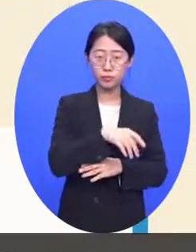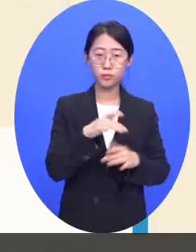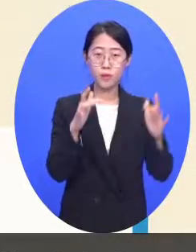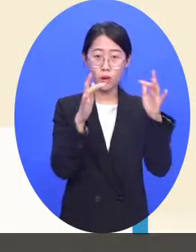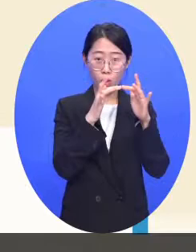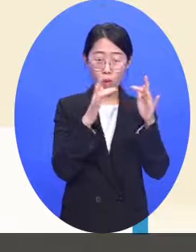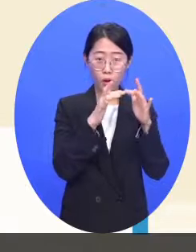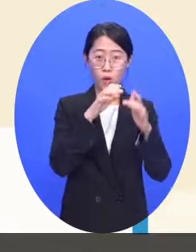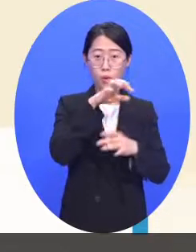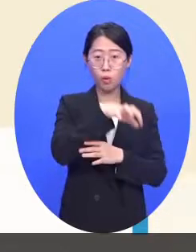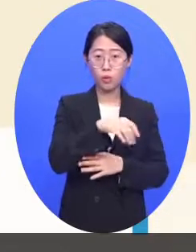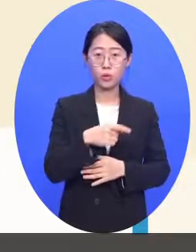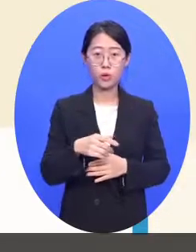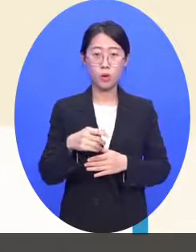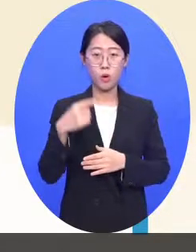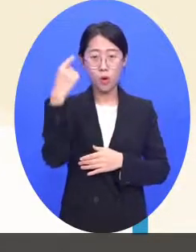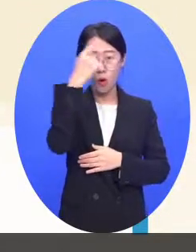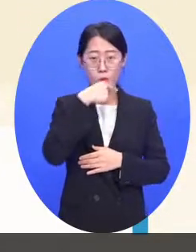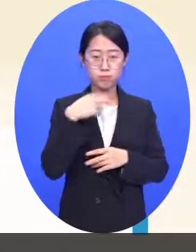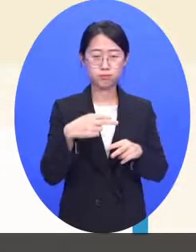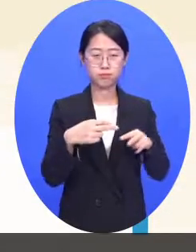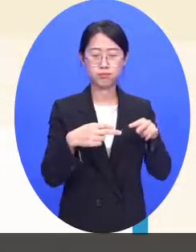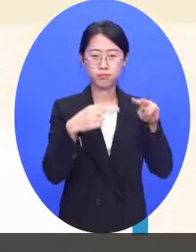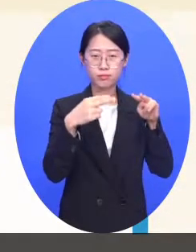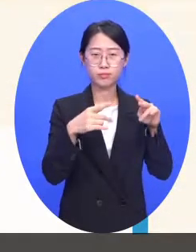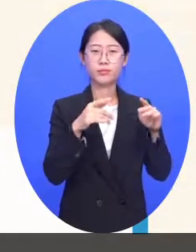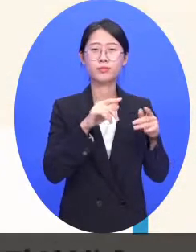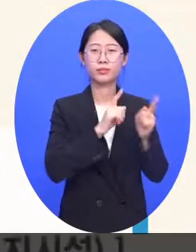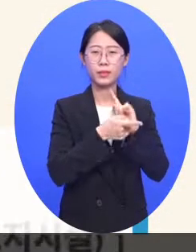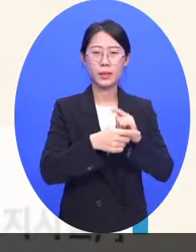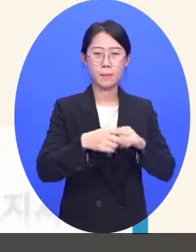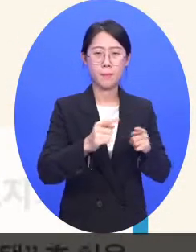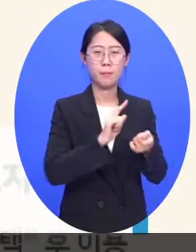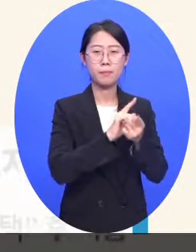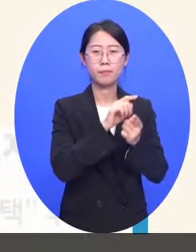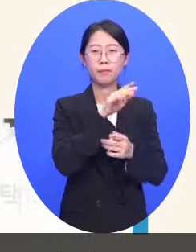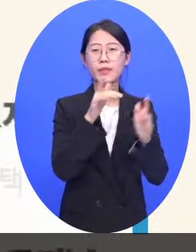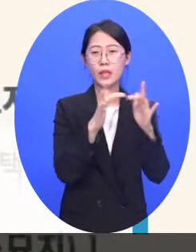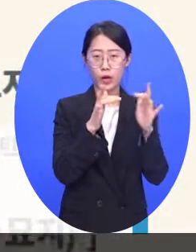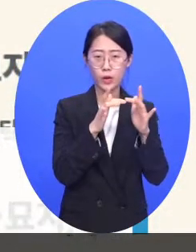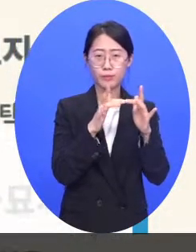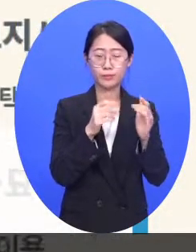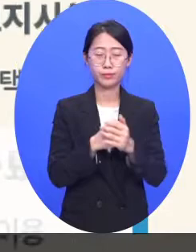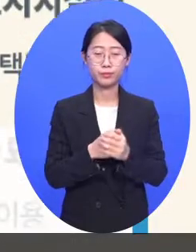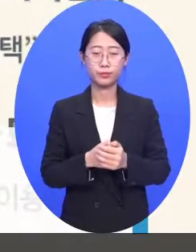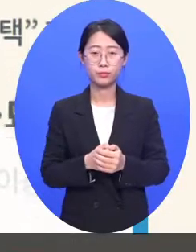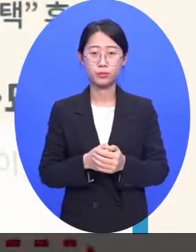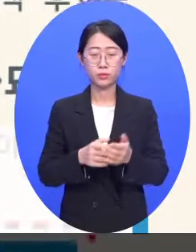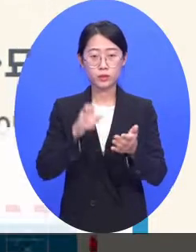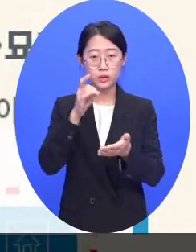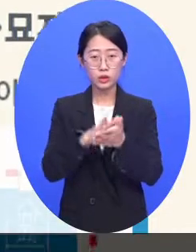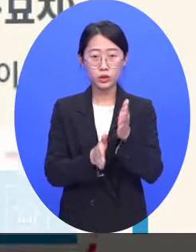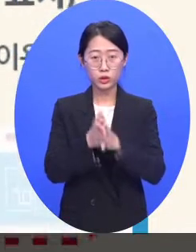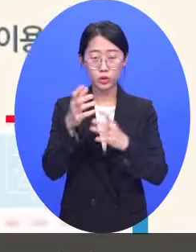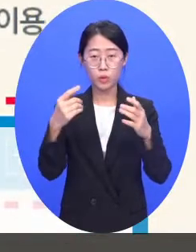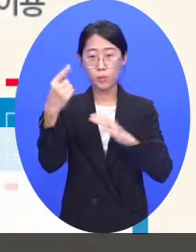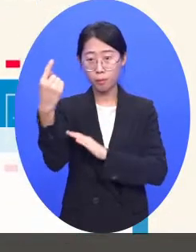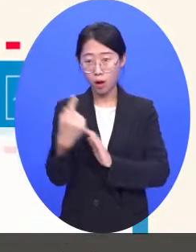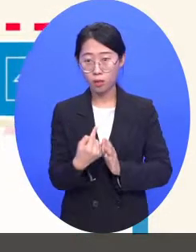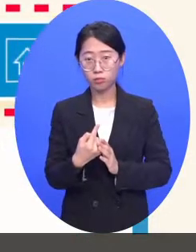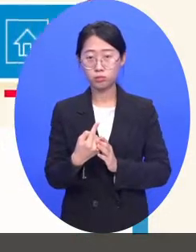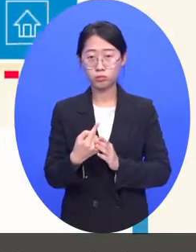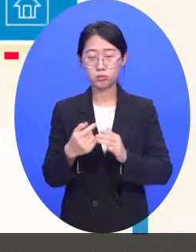이하늘 장사정보 시스템 홈페이지를 통해 비대면 온라인 방식으로 추모 성묘 서비스를 시행하고 실내 봉안시설을